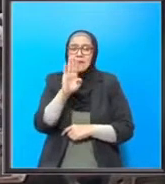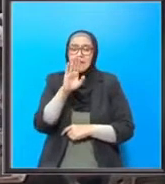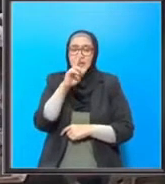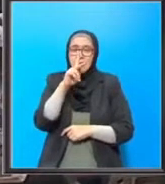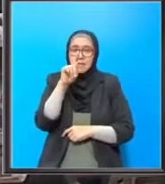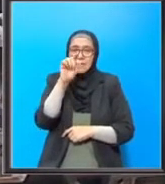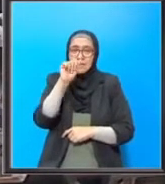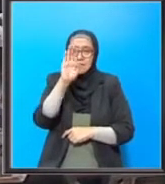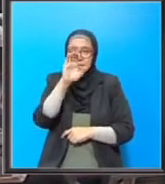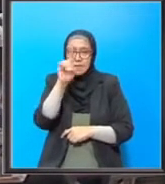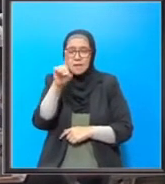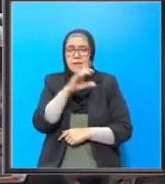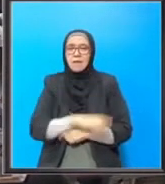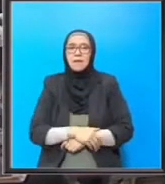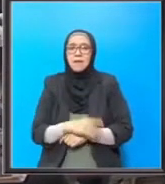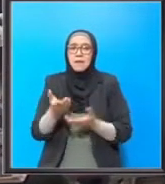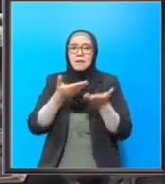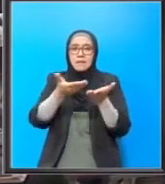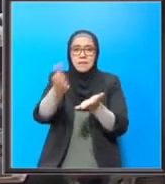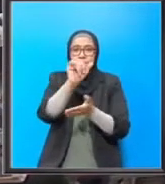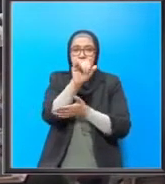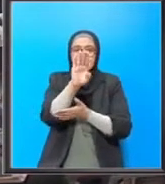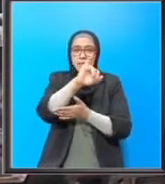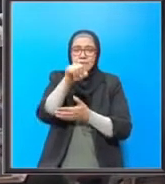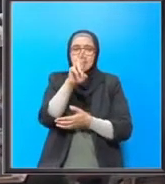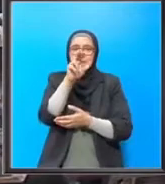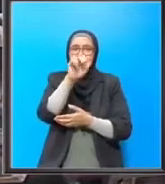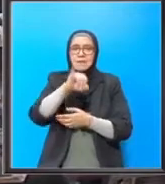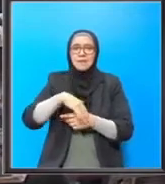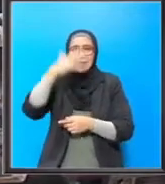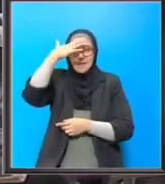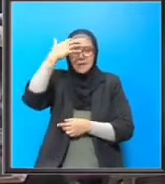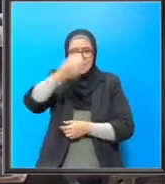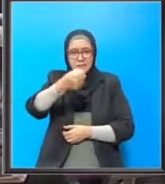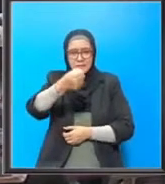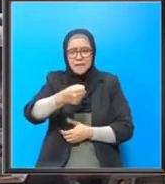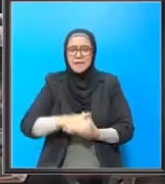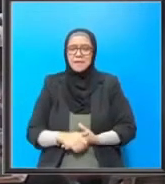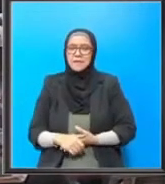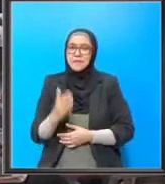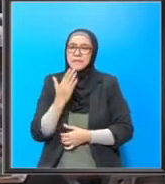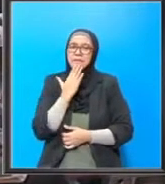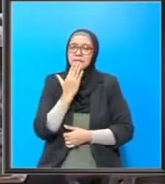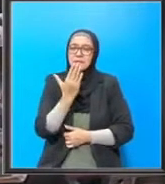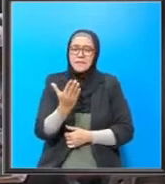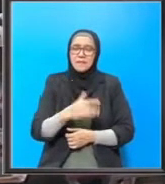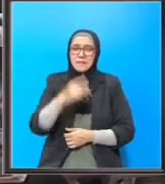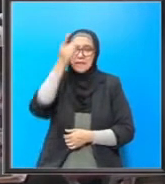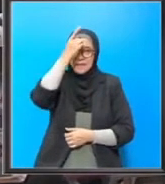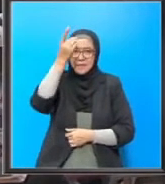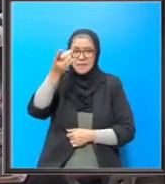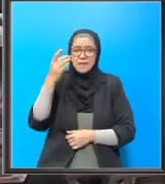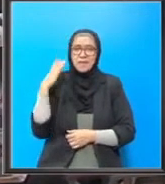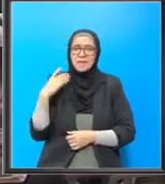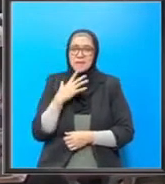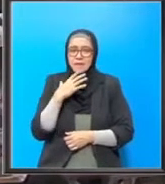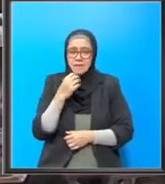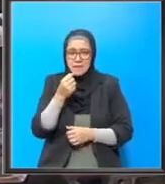drag Hai assalamualaikum warahmatullah wabarakatuh Terima kasih ya stokmusik